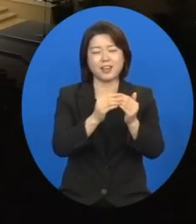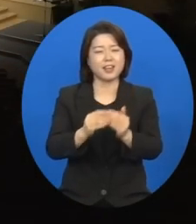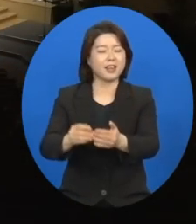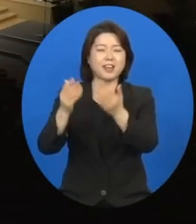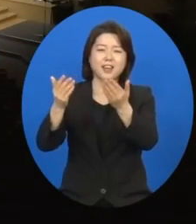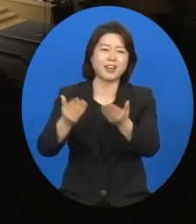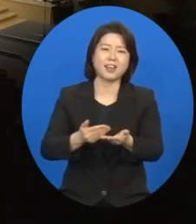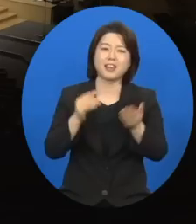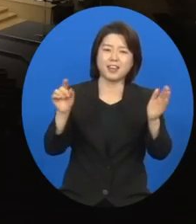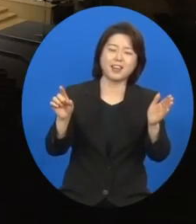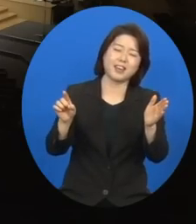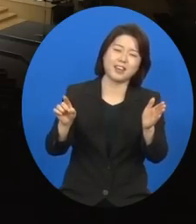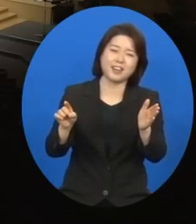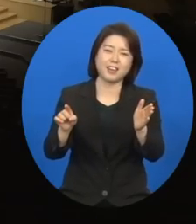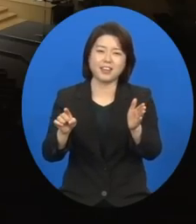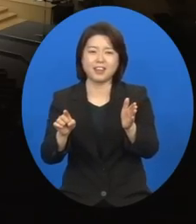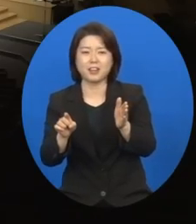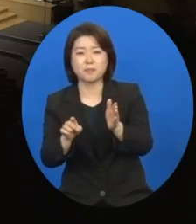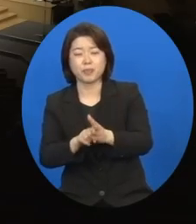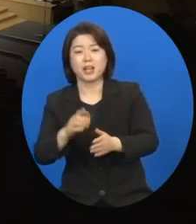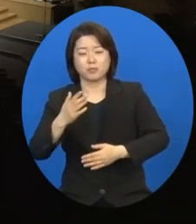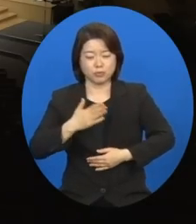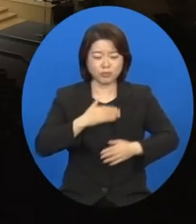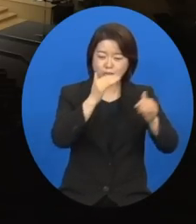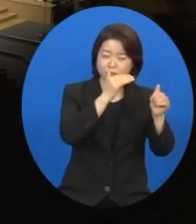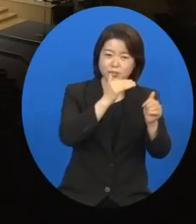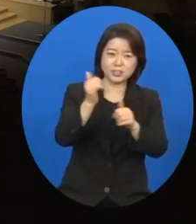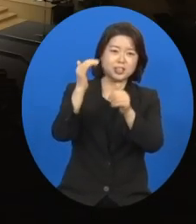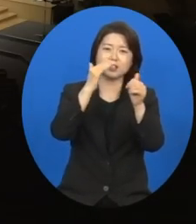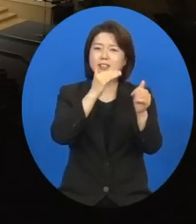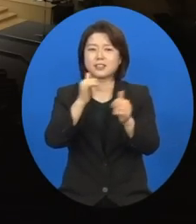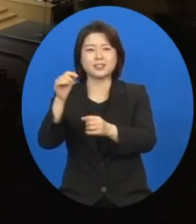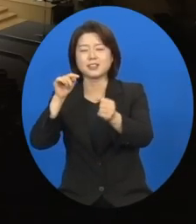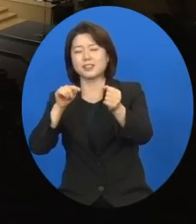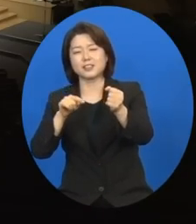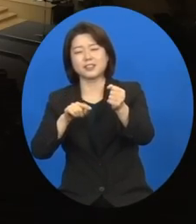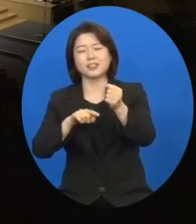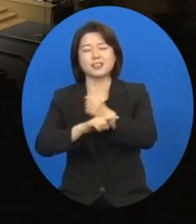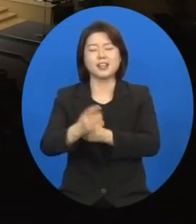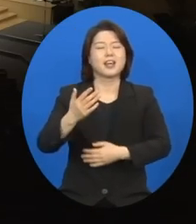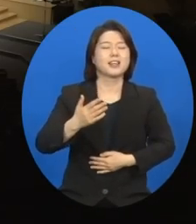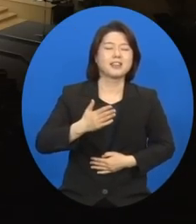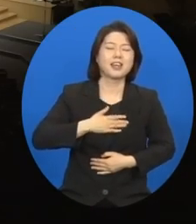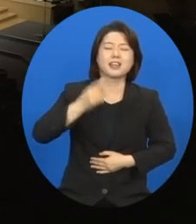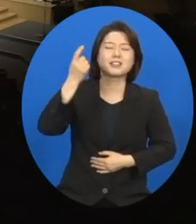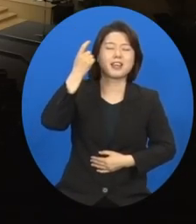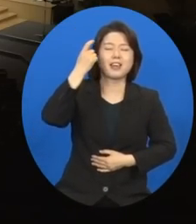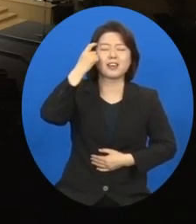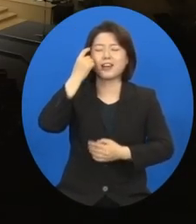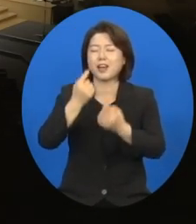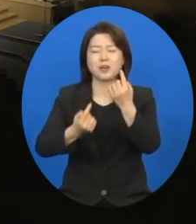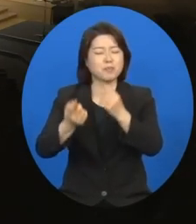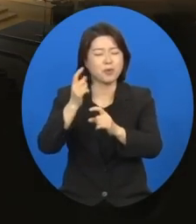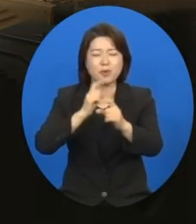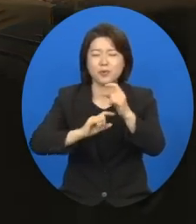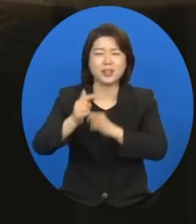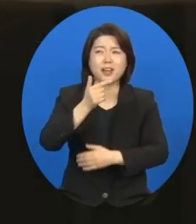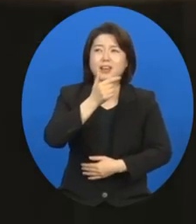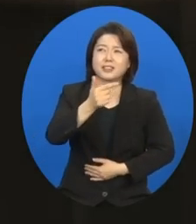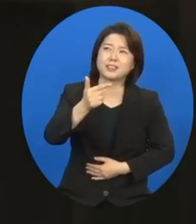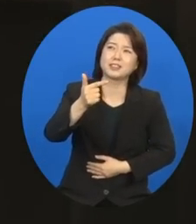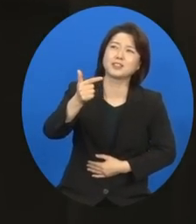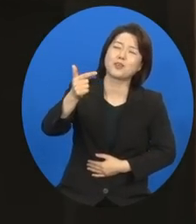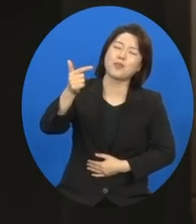날 부르신 뜻 날 부르신 내 생각보다 크고 내